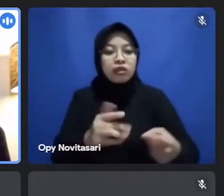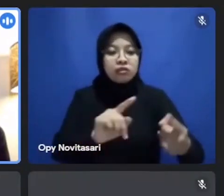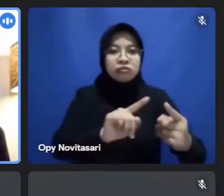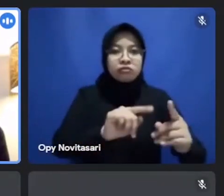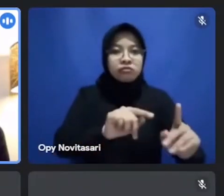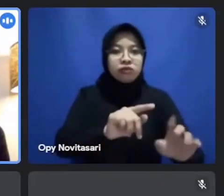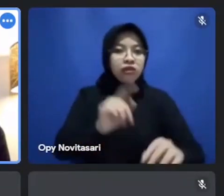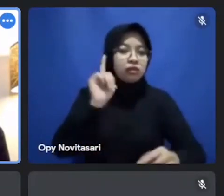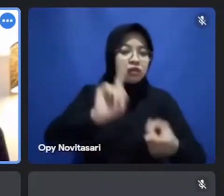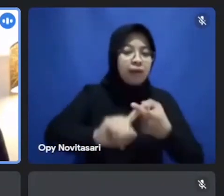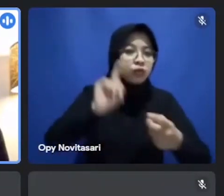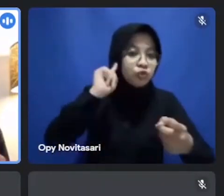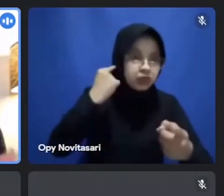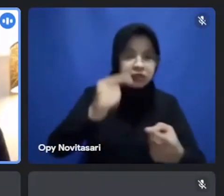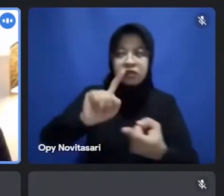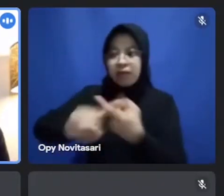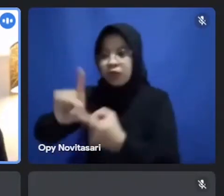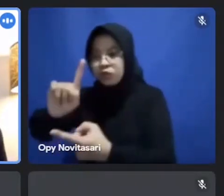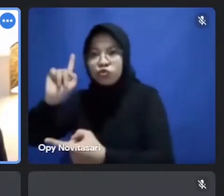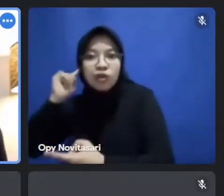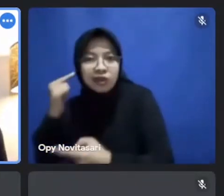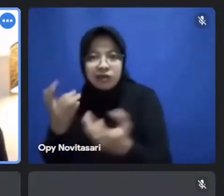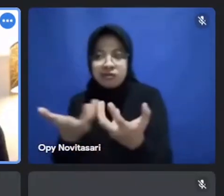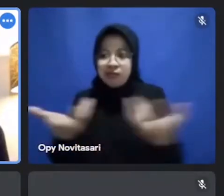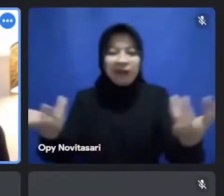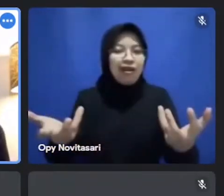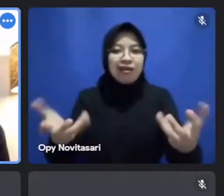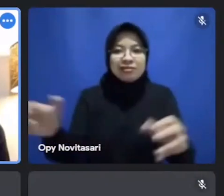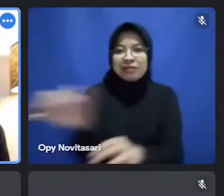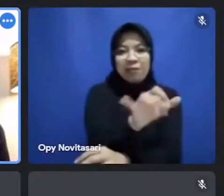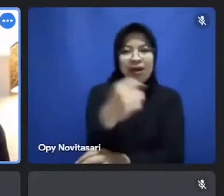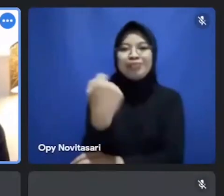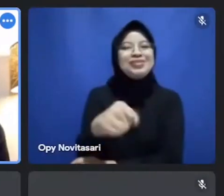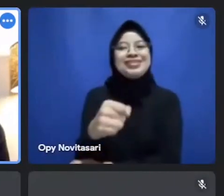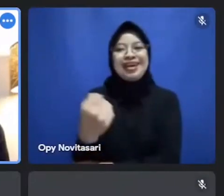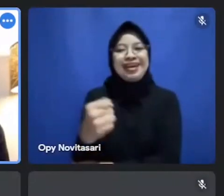dengan teman tuli yang lain pun akan berbeda-beda semuanya